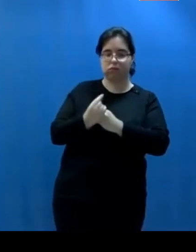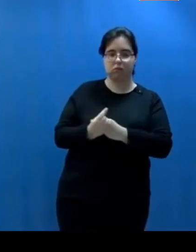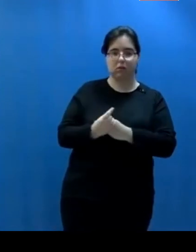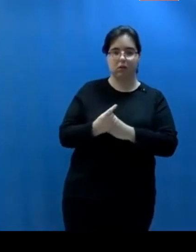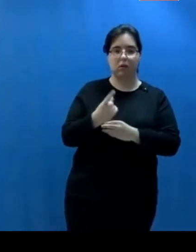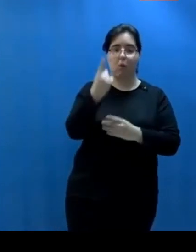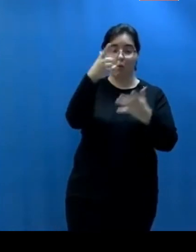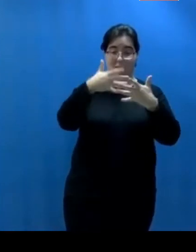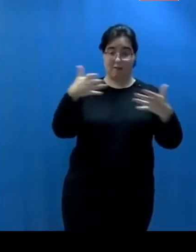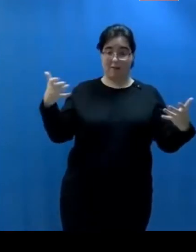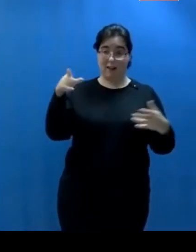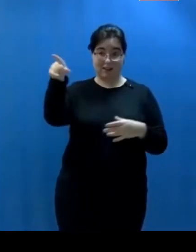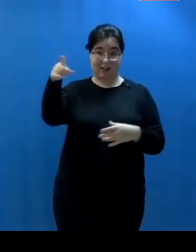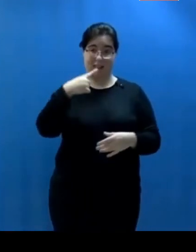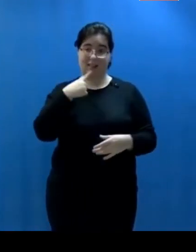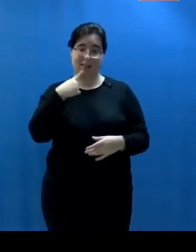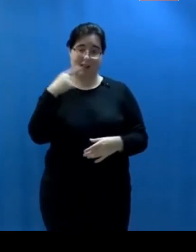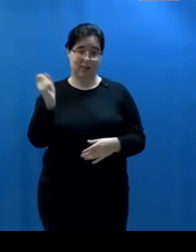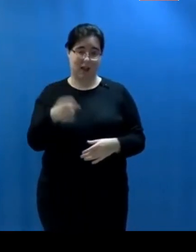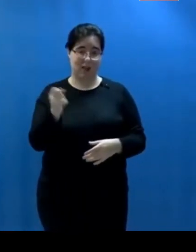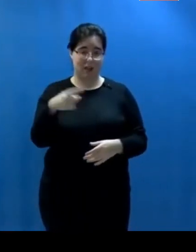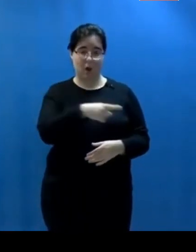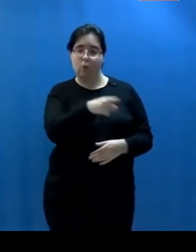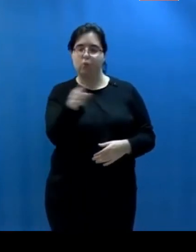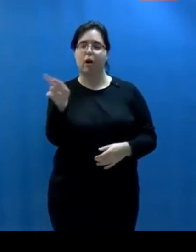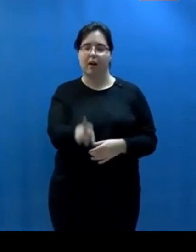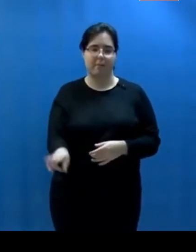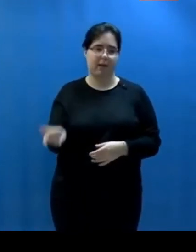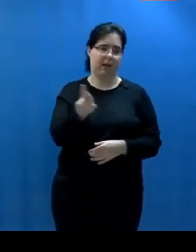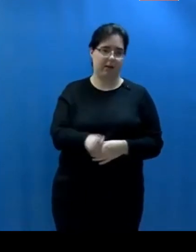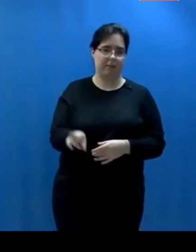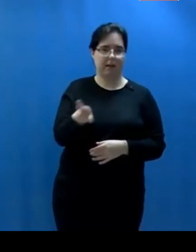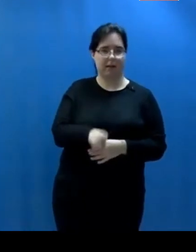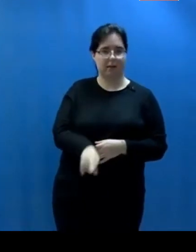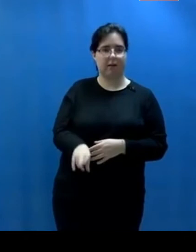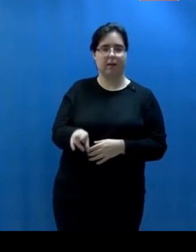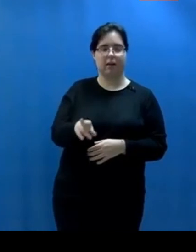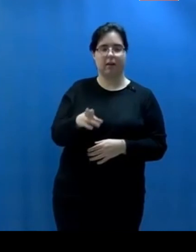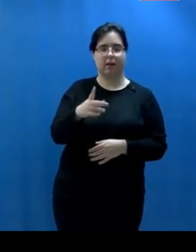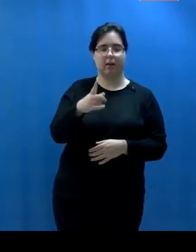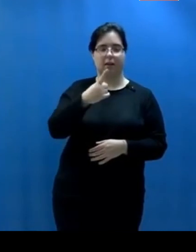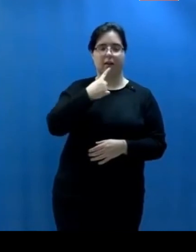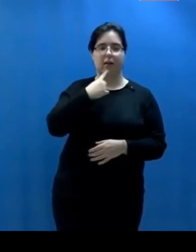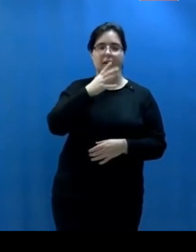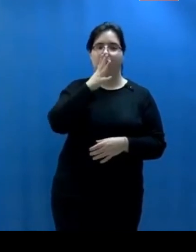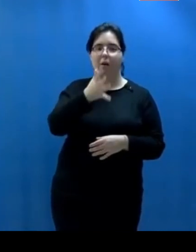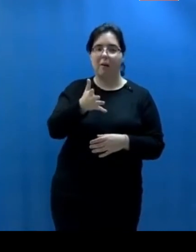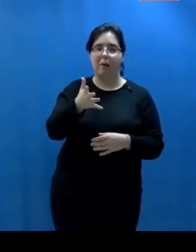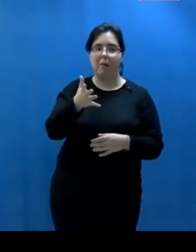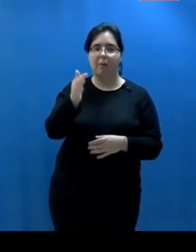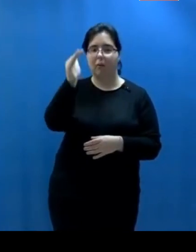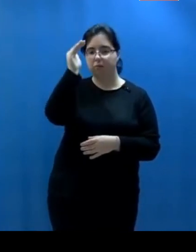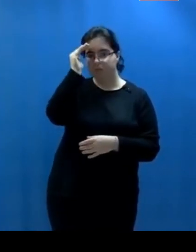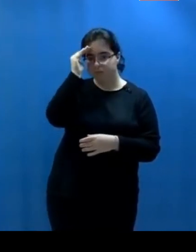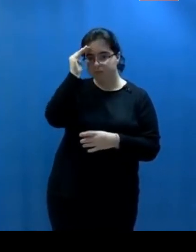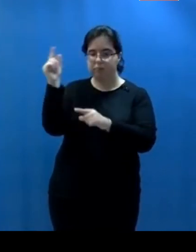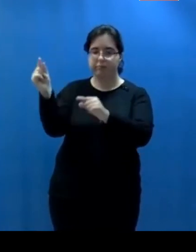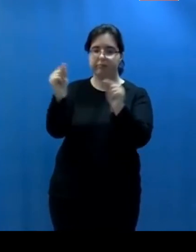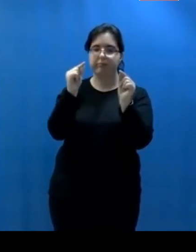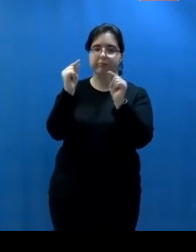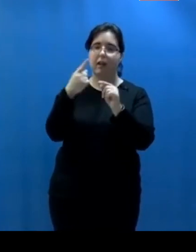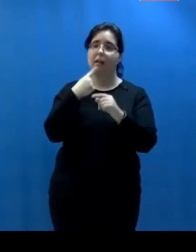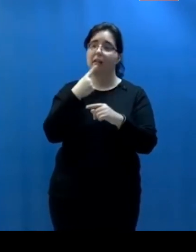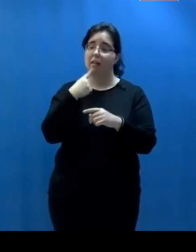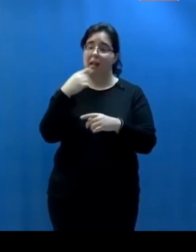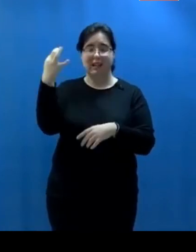que ell dia i que vostès han repetit en comptades ocasions. perquè se les han sentit dir en tertúlies «Tendréis que pedir perdón